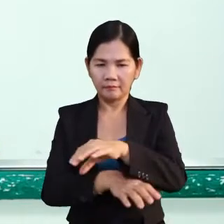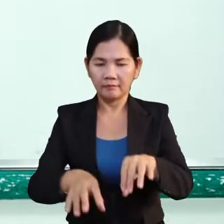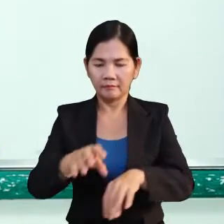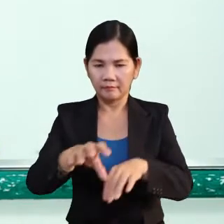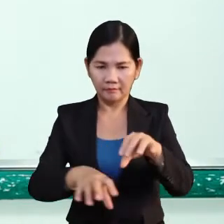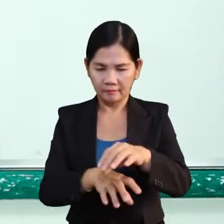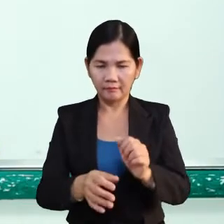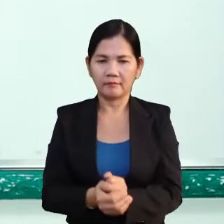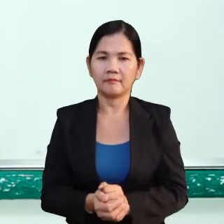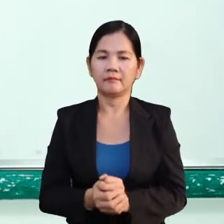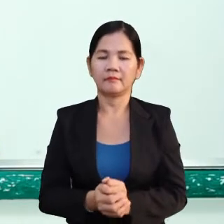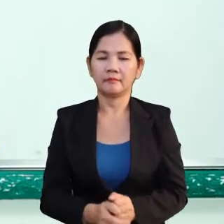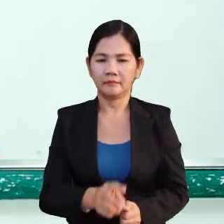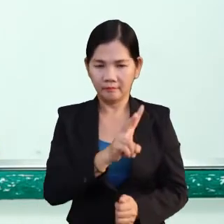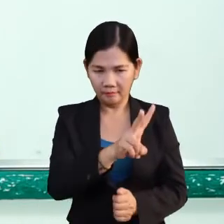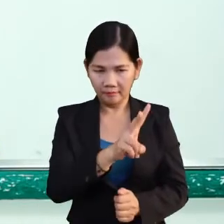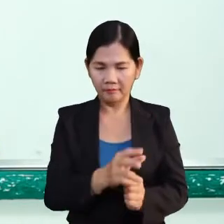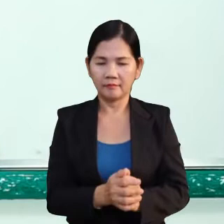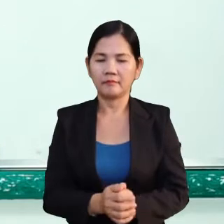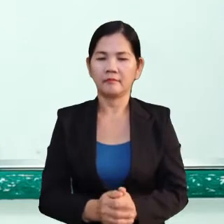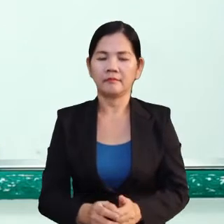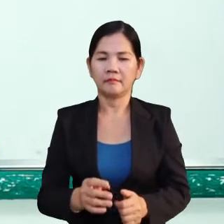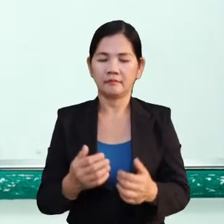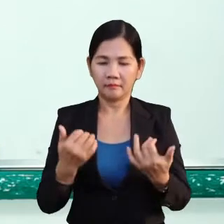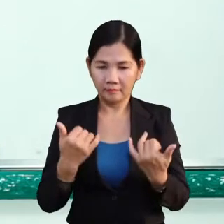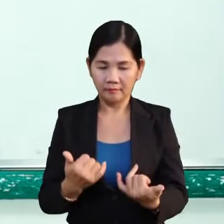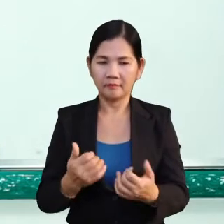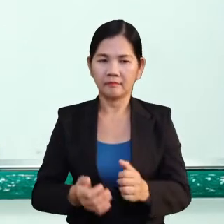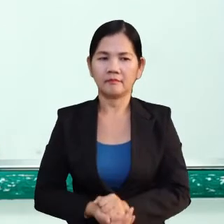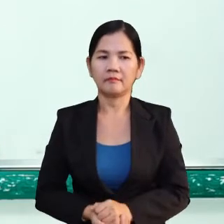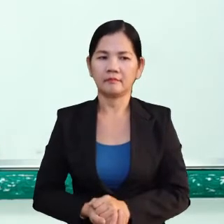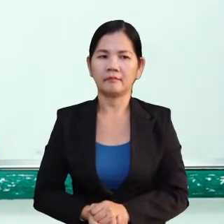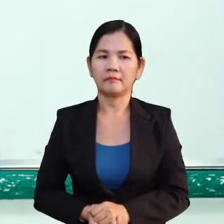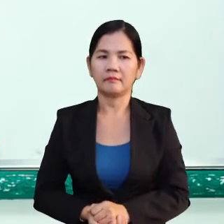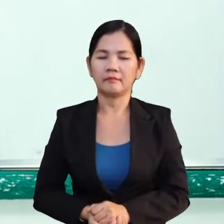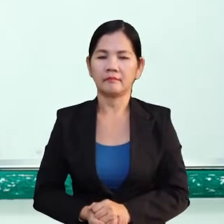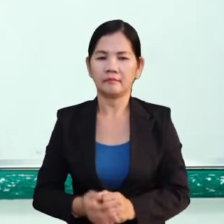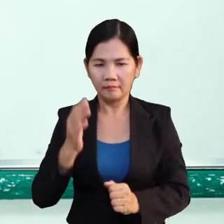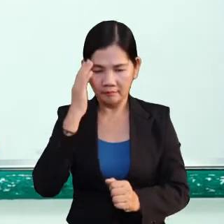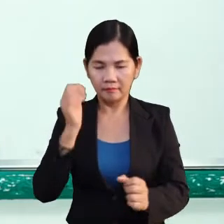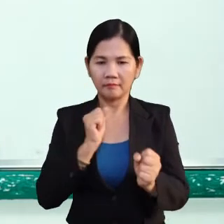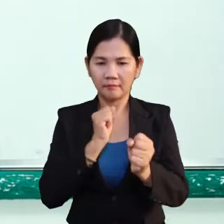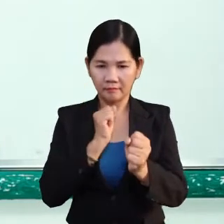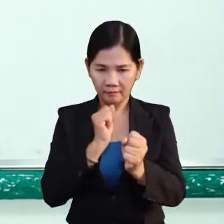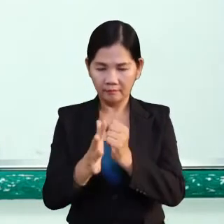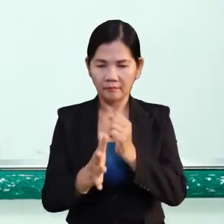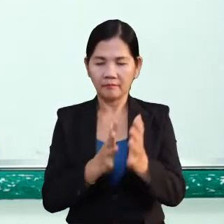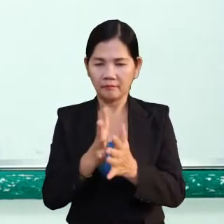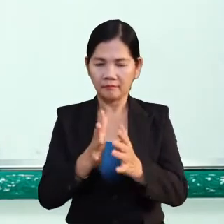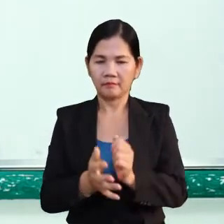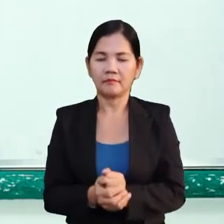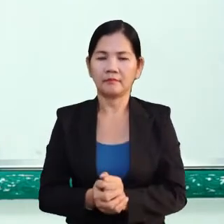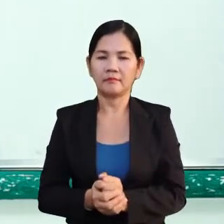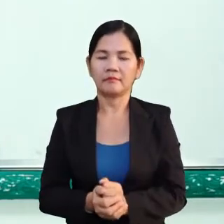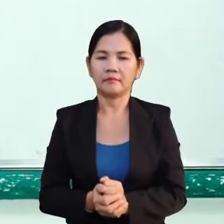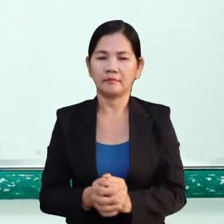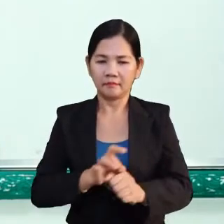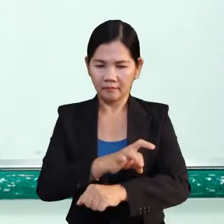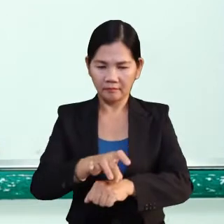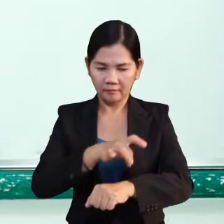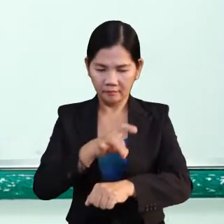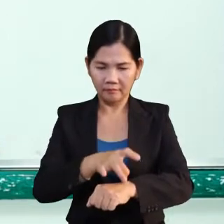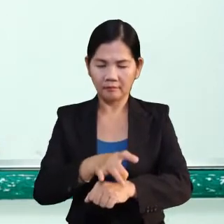មាណឧទាហរណ៍ថាទី2កូនដាក់លេខ2មកយល់ទេកូនចាបើយល់ហើយយើងចាប់ផ្ដើមធ្វើទាំងអស់គ្នាចាប់ផ្ដើមអ្នកគ្រូទុកពេល